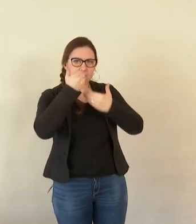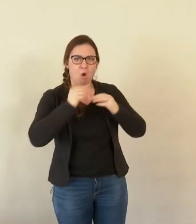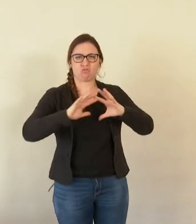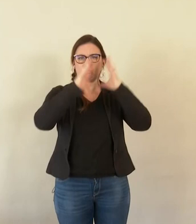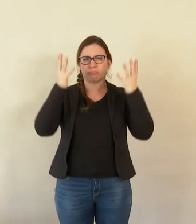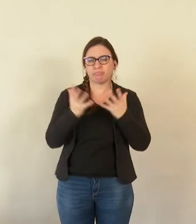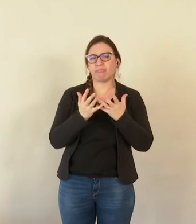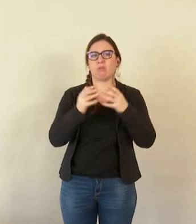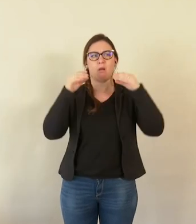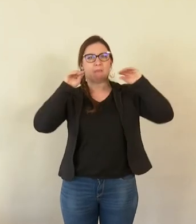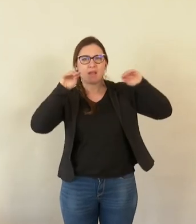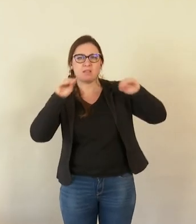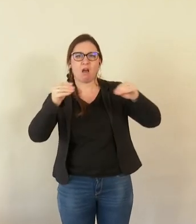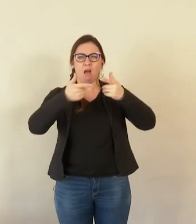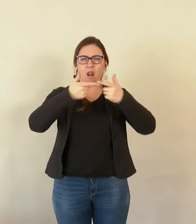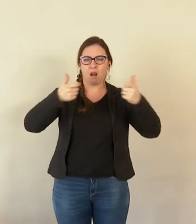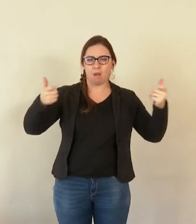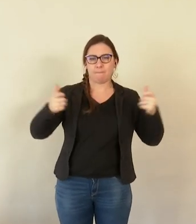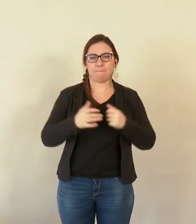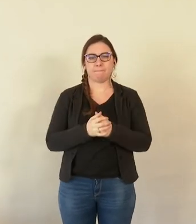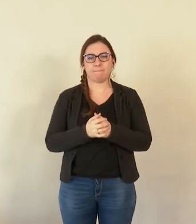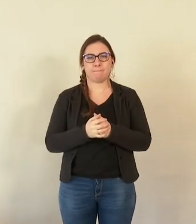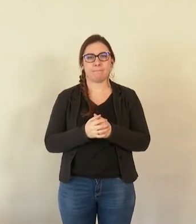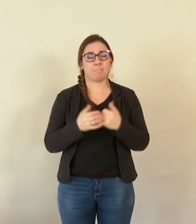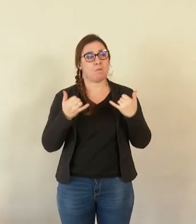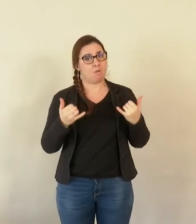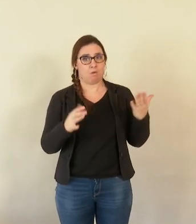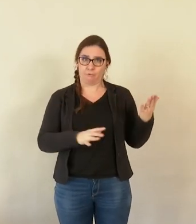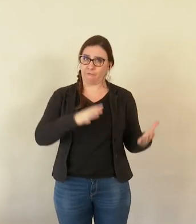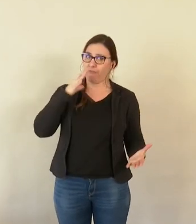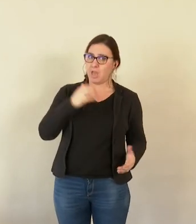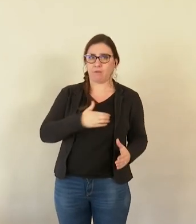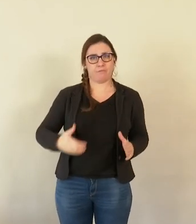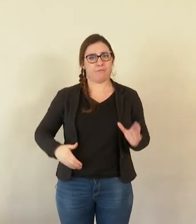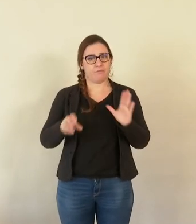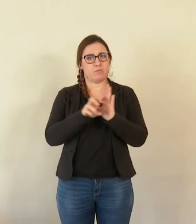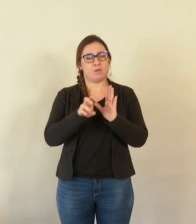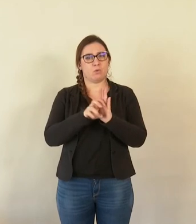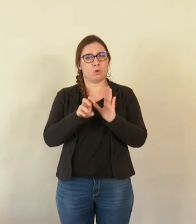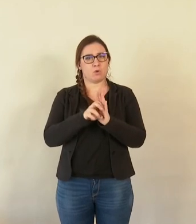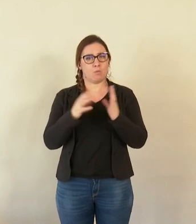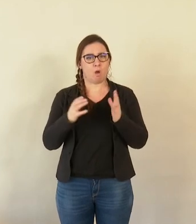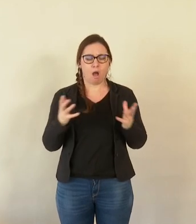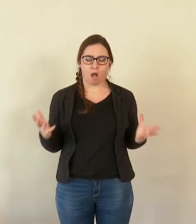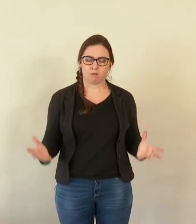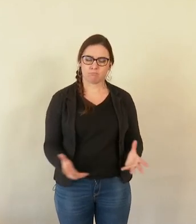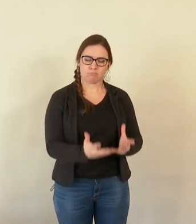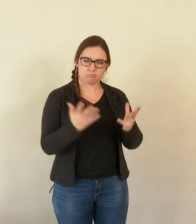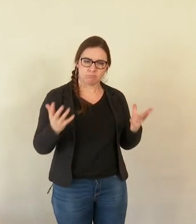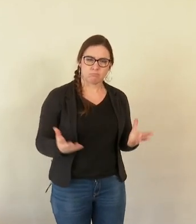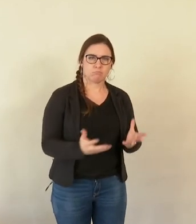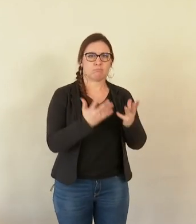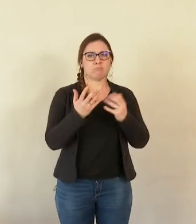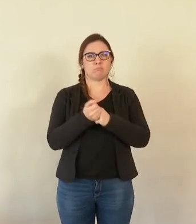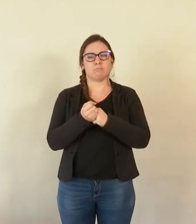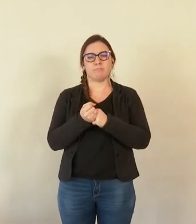et de la grande distribution je suis fier ici à la ville de Grenoble que le soutien à l'initiative